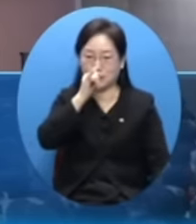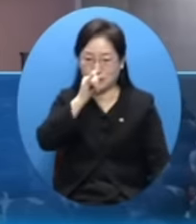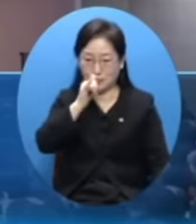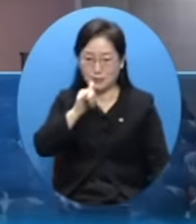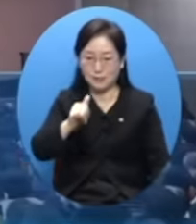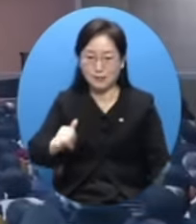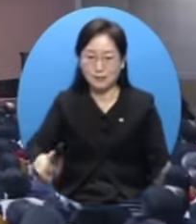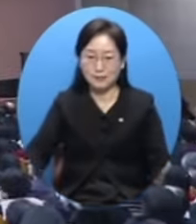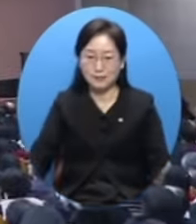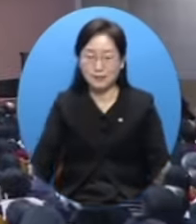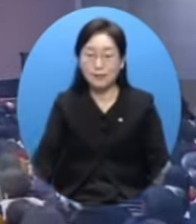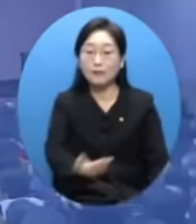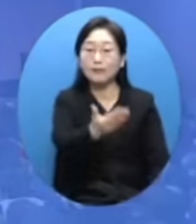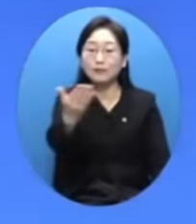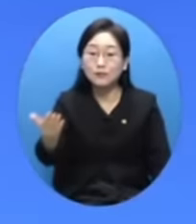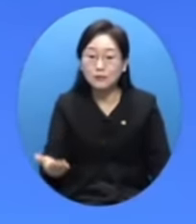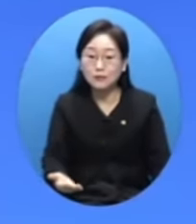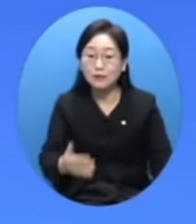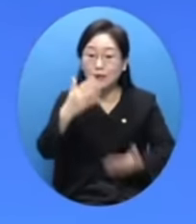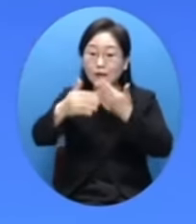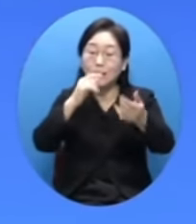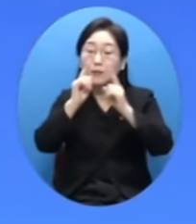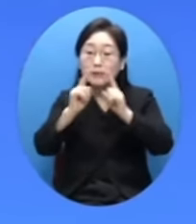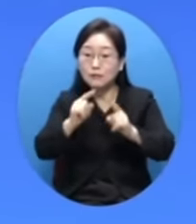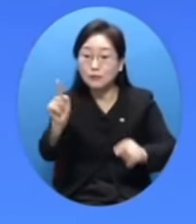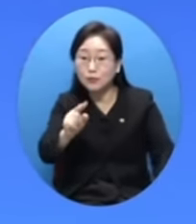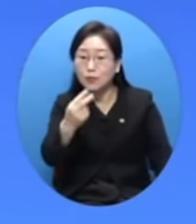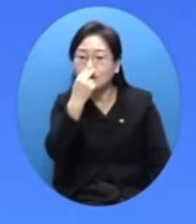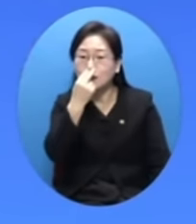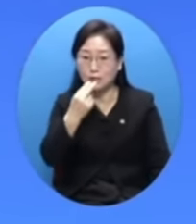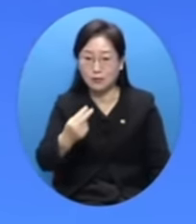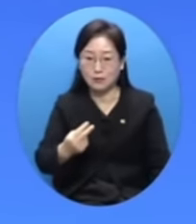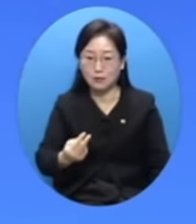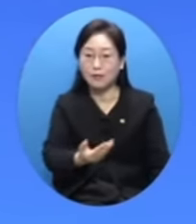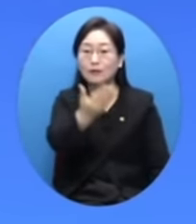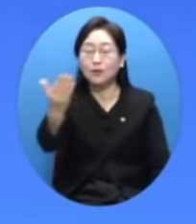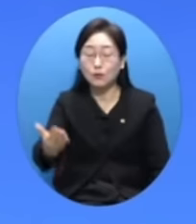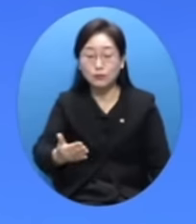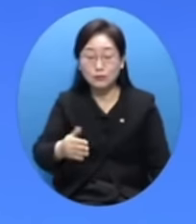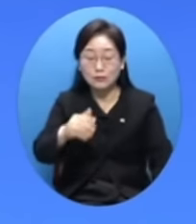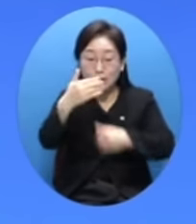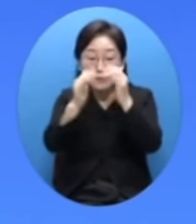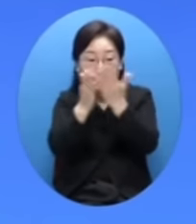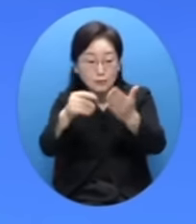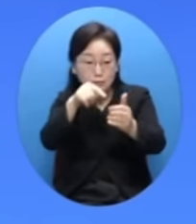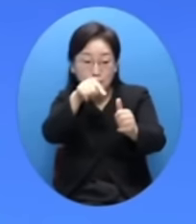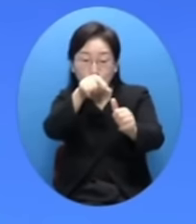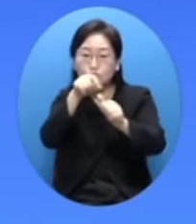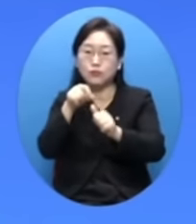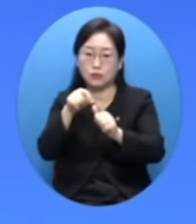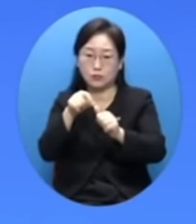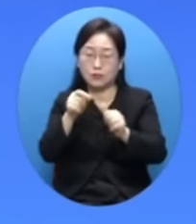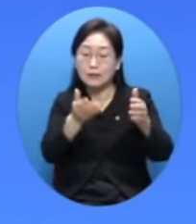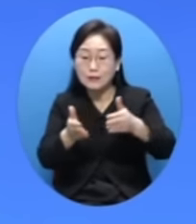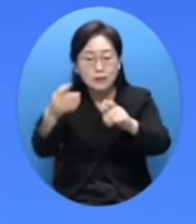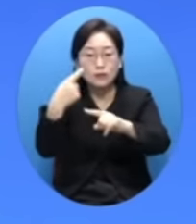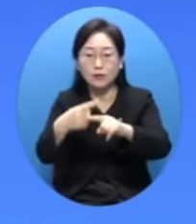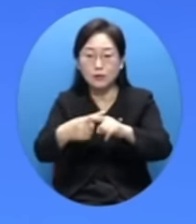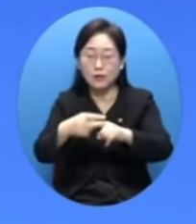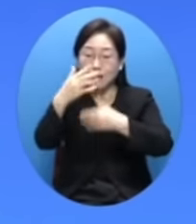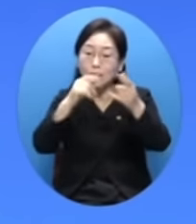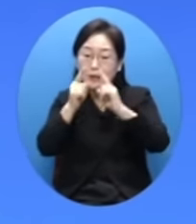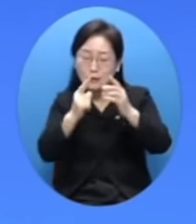있도다 여러분이 말씀은 생명입니다 말은 원의 길입니다이 말 속에 모든 것이 담겨